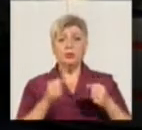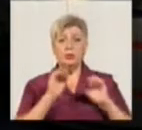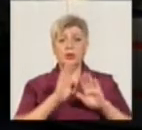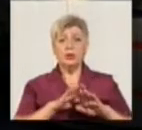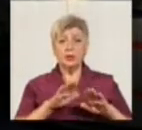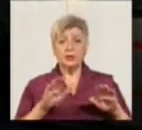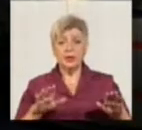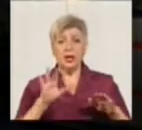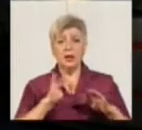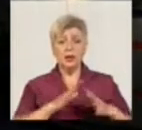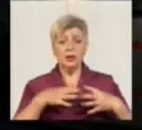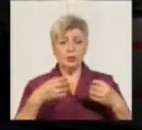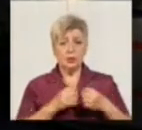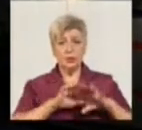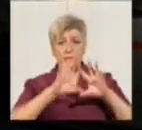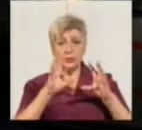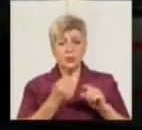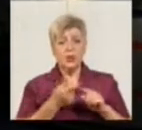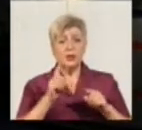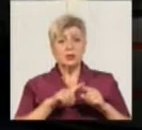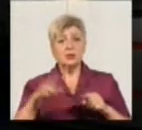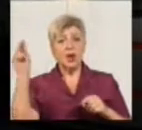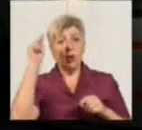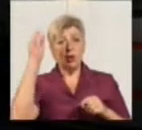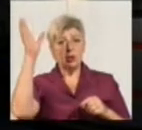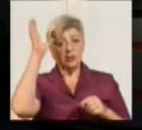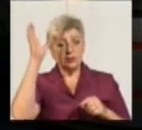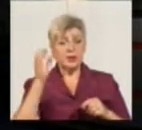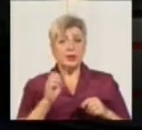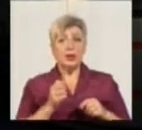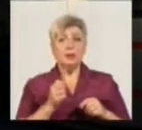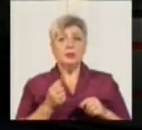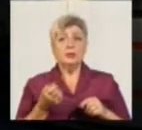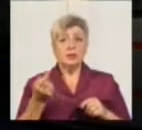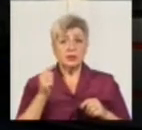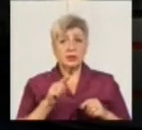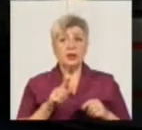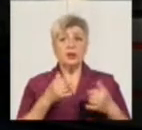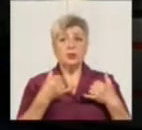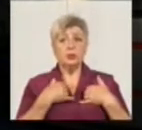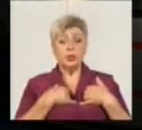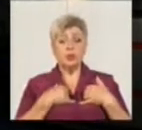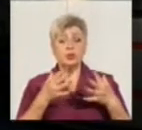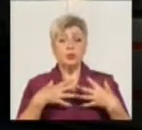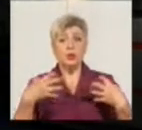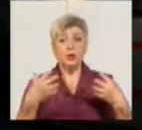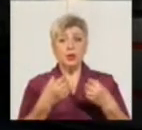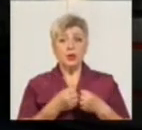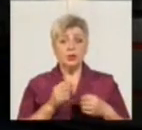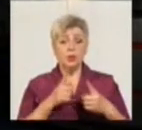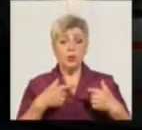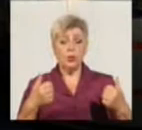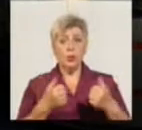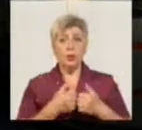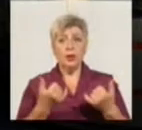і родини в цілому, це освіта, оскільки в нашому родинному колі зараз на сьогодні